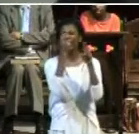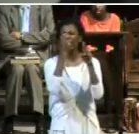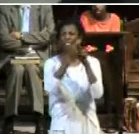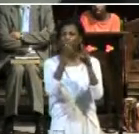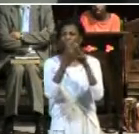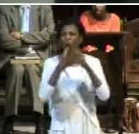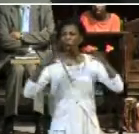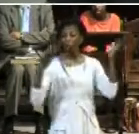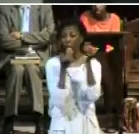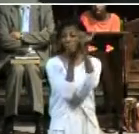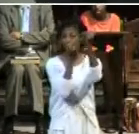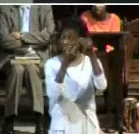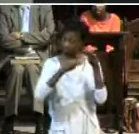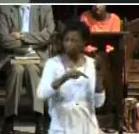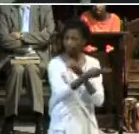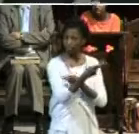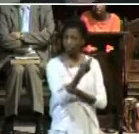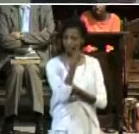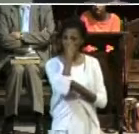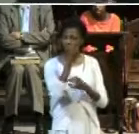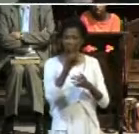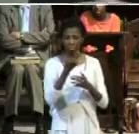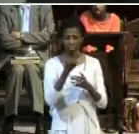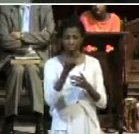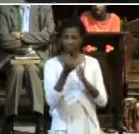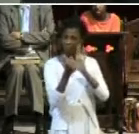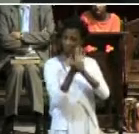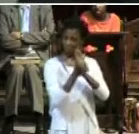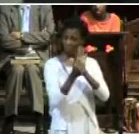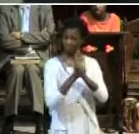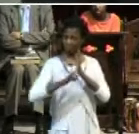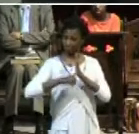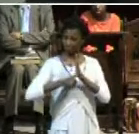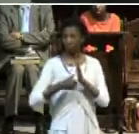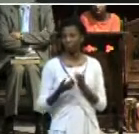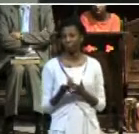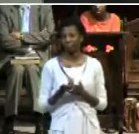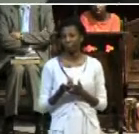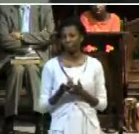la compréhension qu'il pouvait avoir de cette spécificité française.